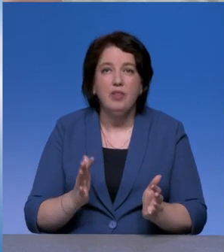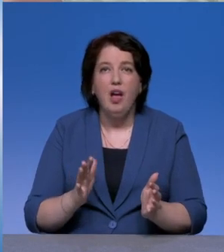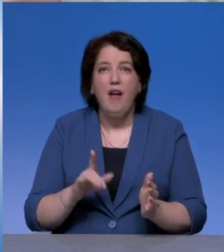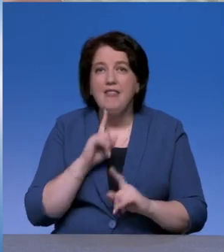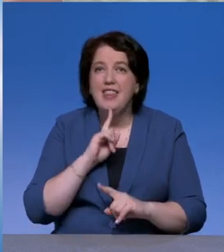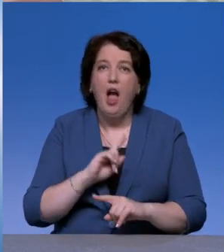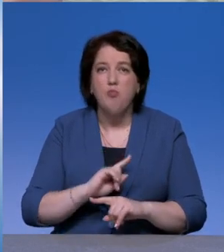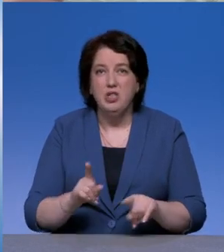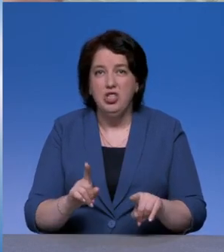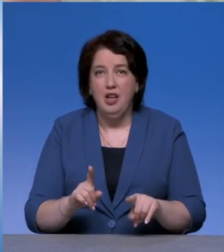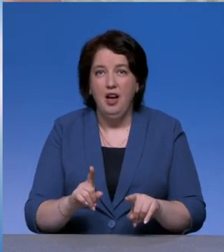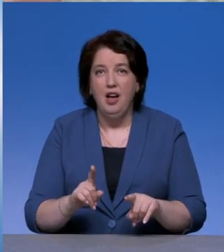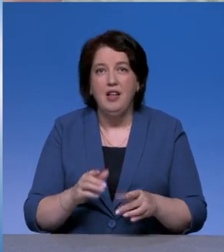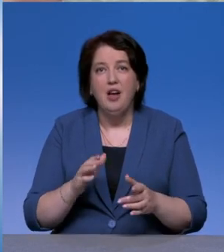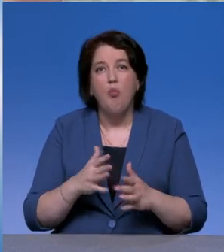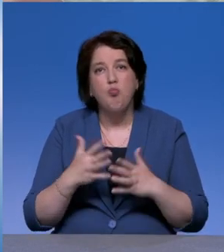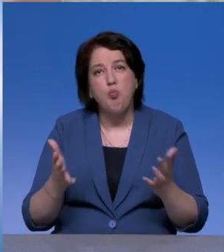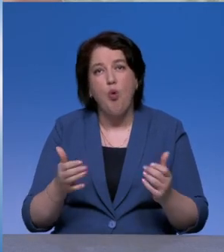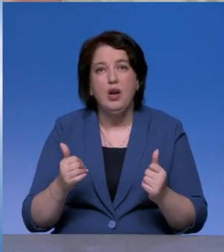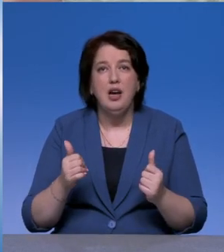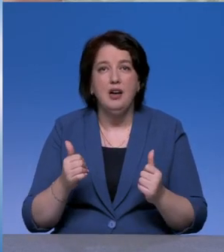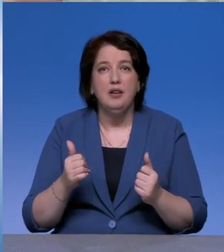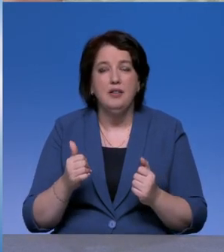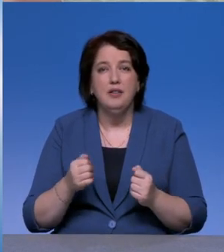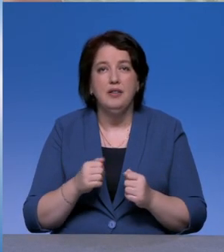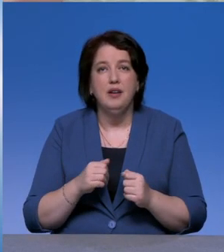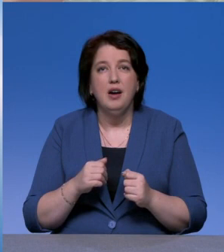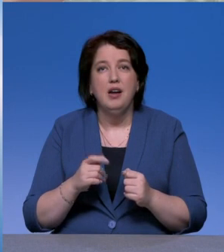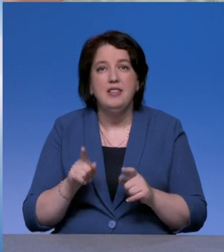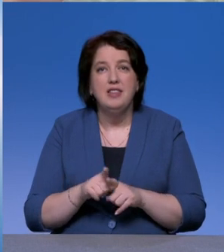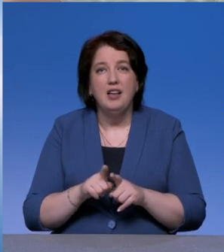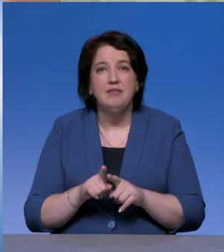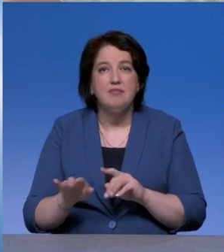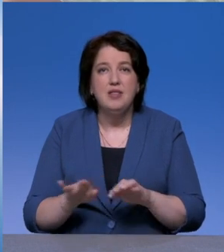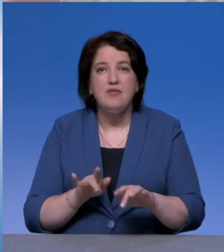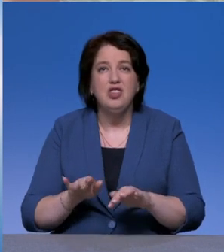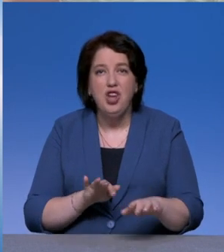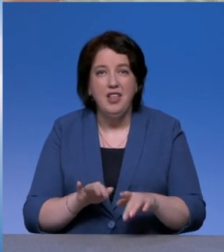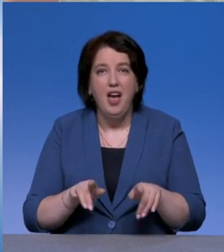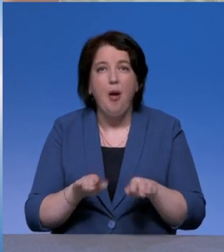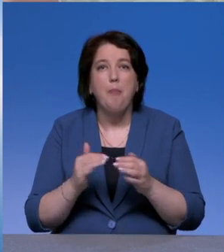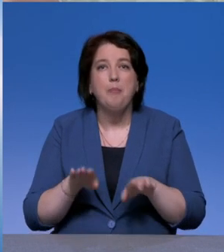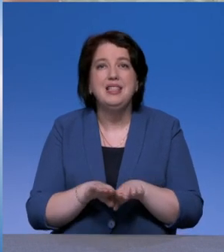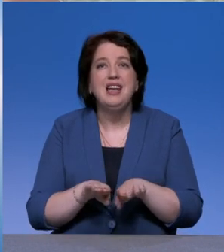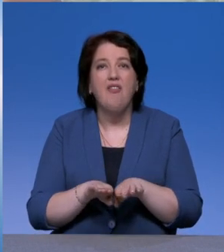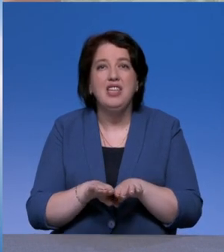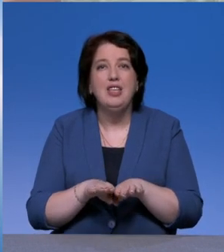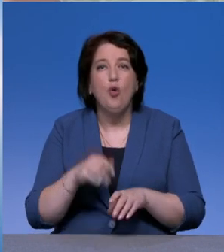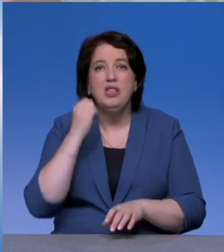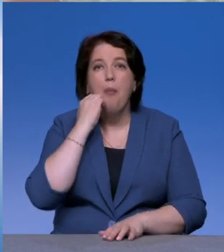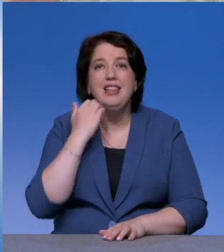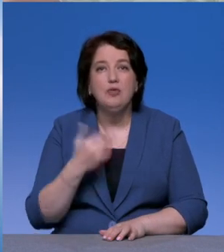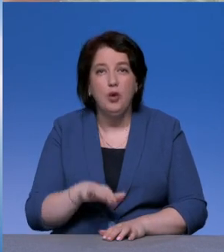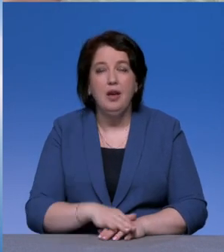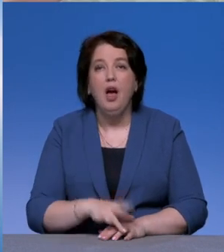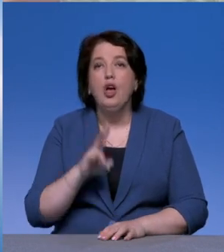необычно, ну, то есть, более динамично, скажем так, нежели чем в той же самой Москве. Но я